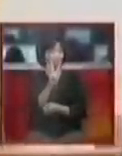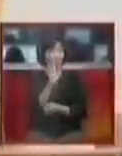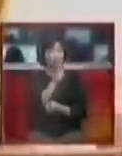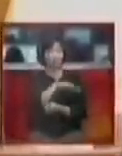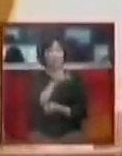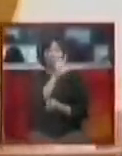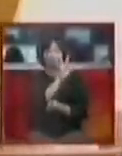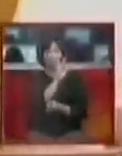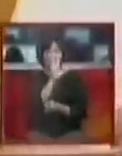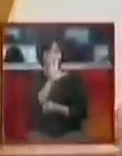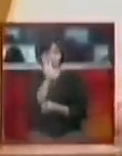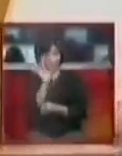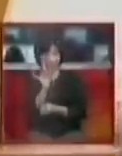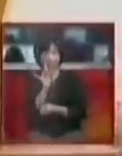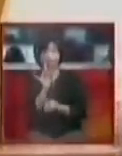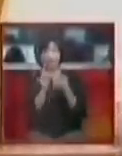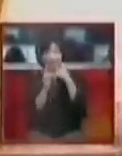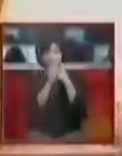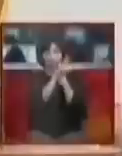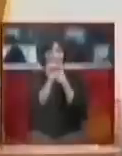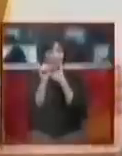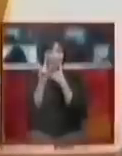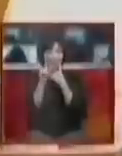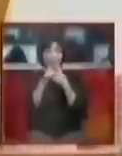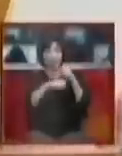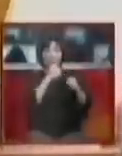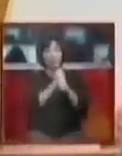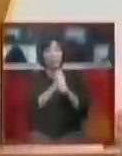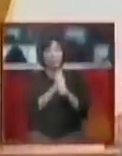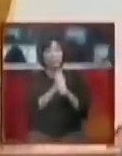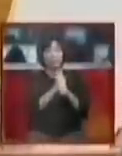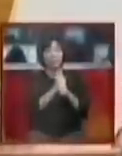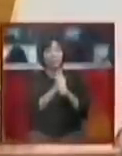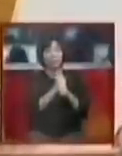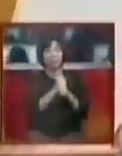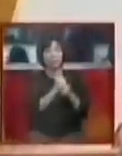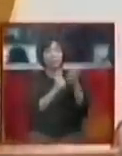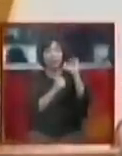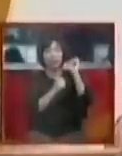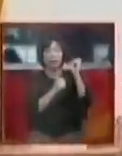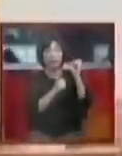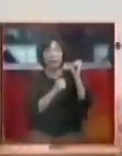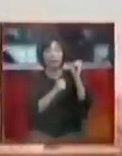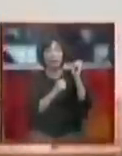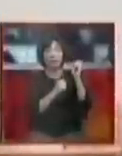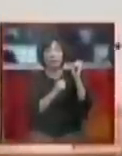246,958 na lamang yan nitong 2011. Dagdag pa rito, ang dating